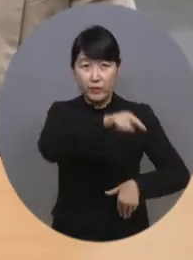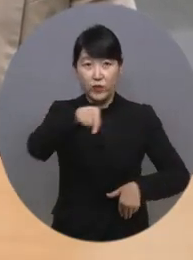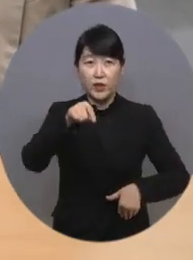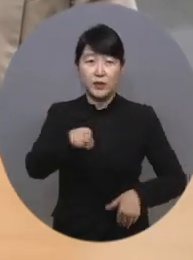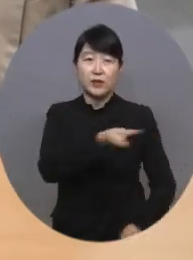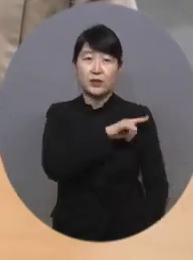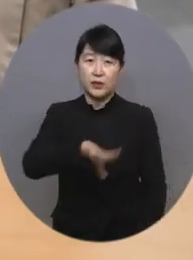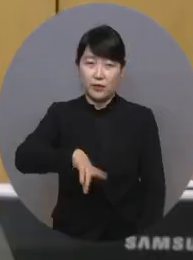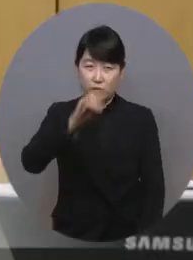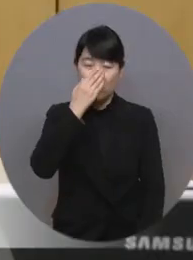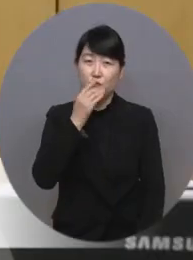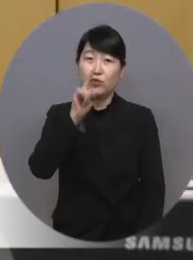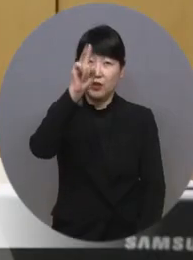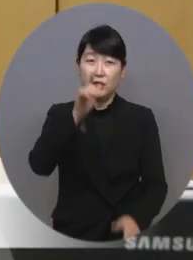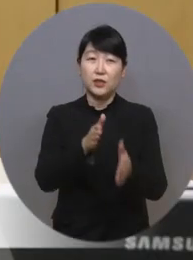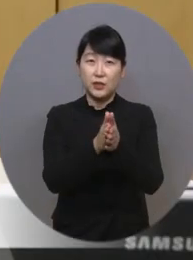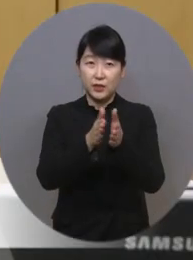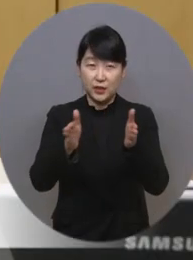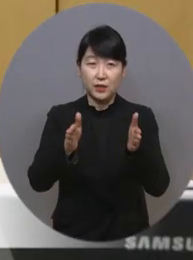순천시에서 제정됐습니다.